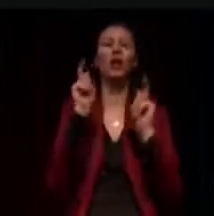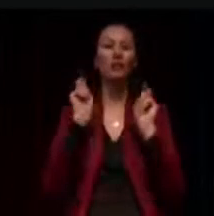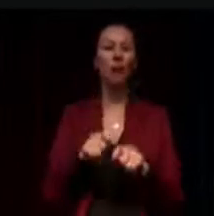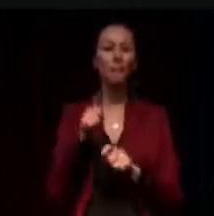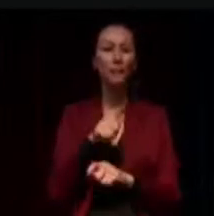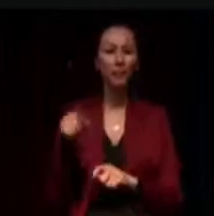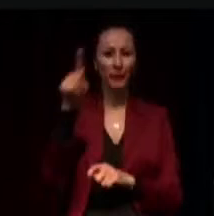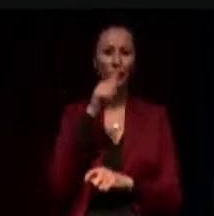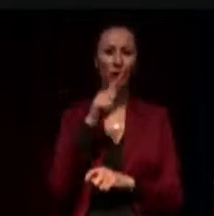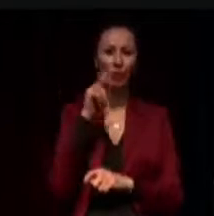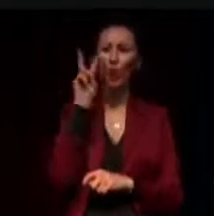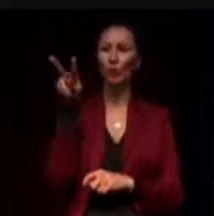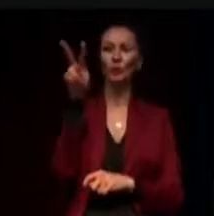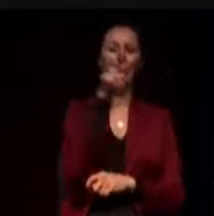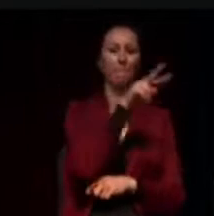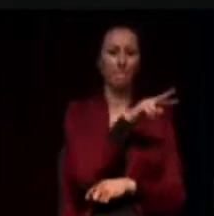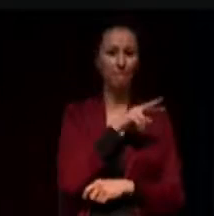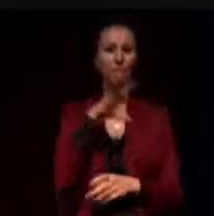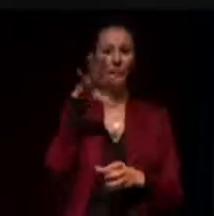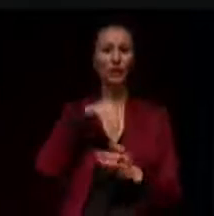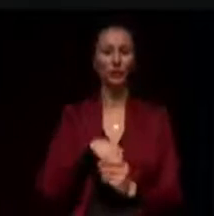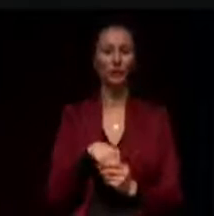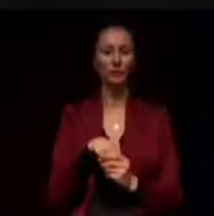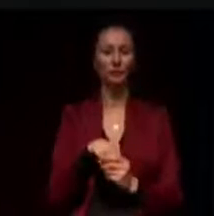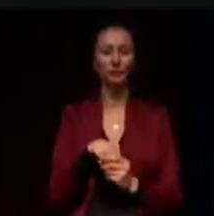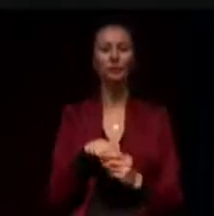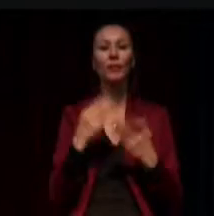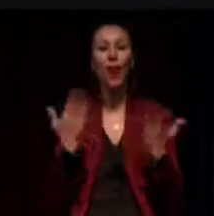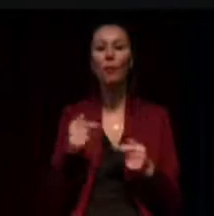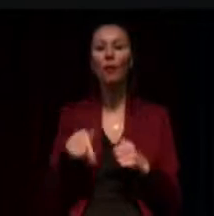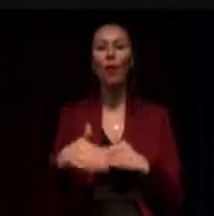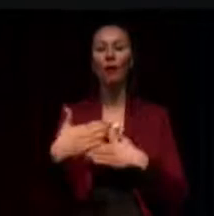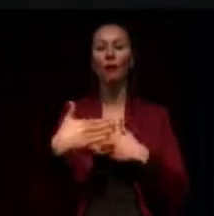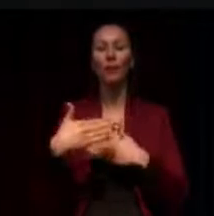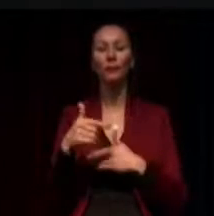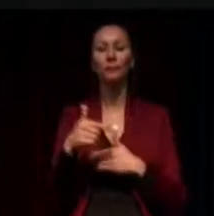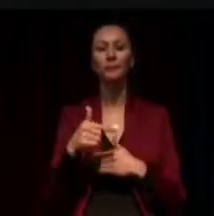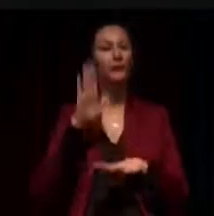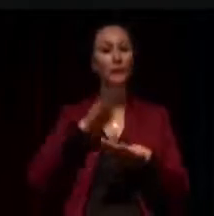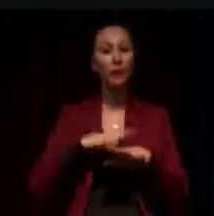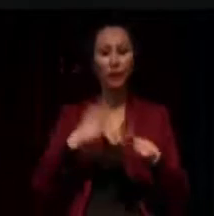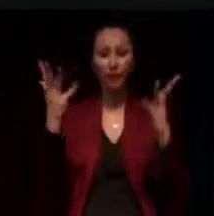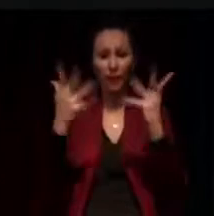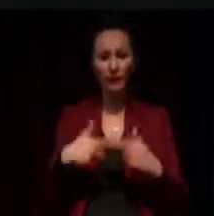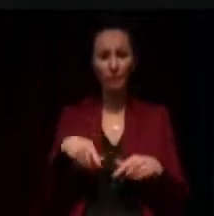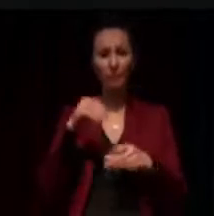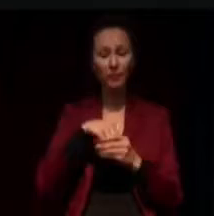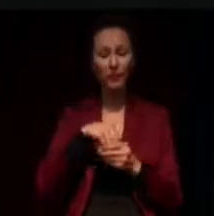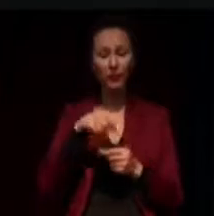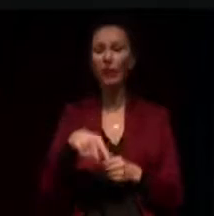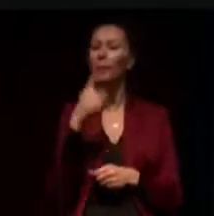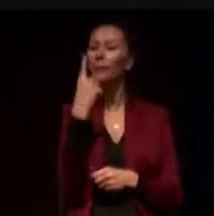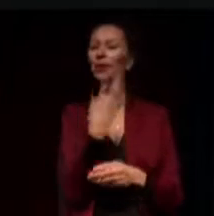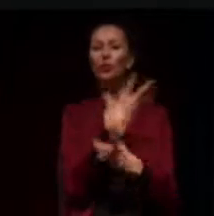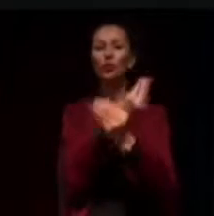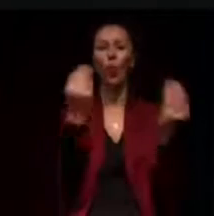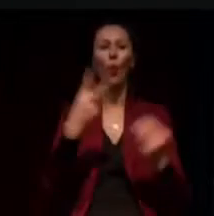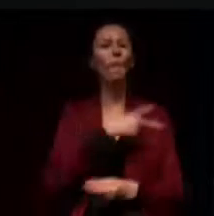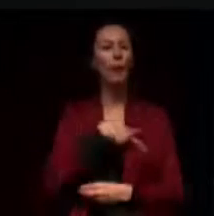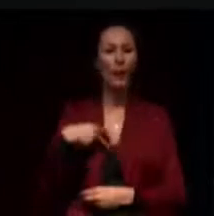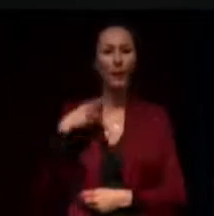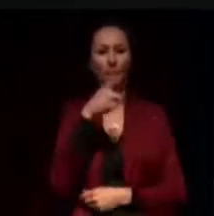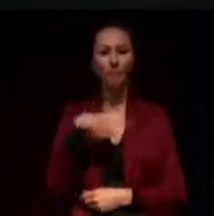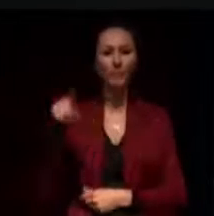yaptığı gözlemlerimizin içerisindeydi. Ama bu arada yapılan hesaplarda birçok